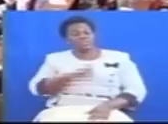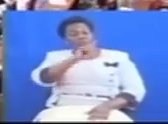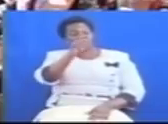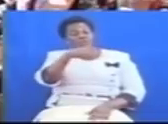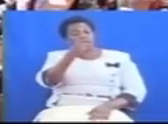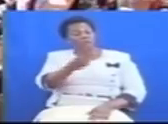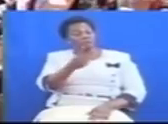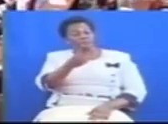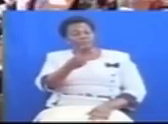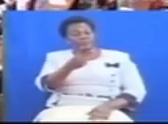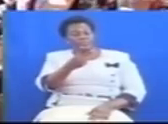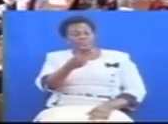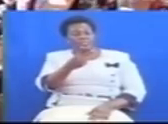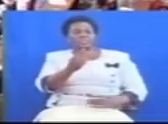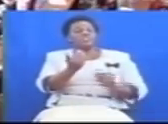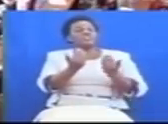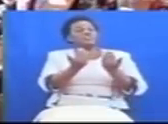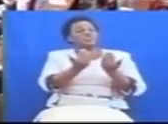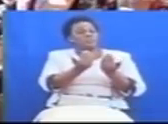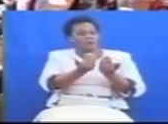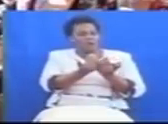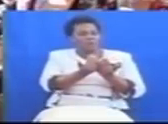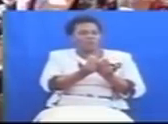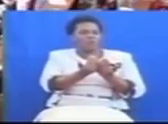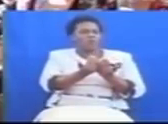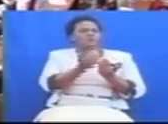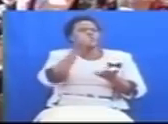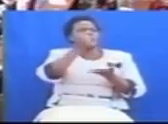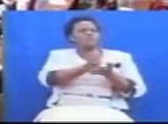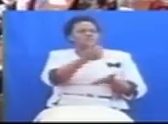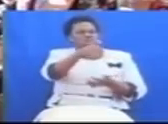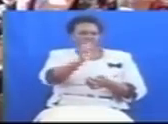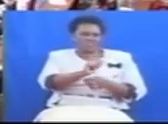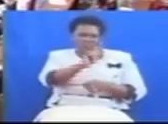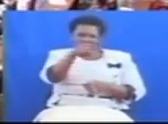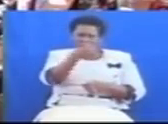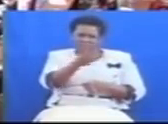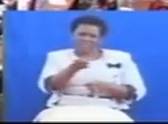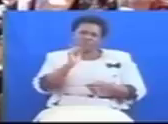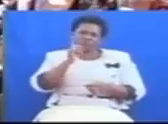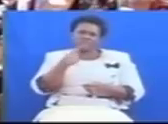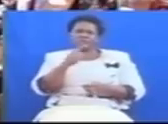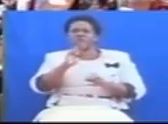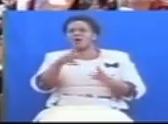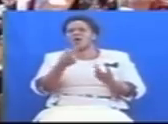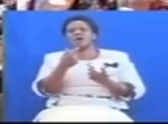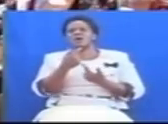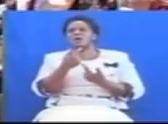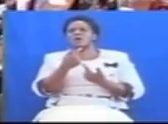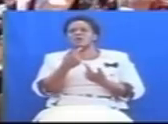ili umpatie Mheshimiwa mbunge kujua zipi ni za upande wa SMZ na zipi ni za upande wa